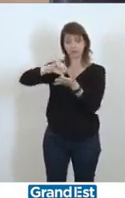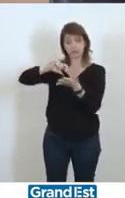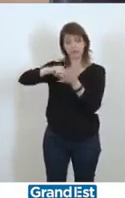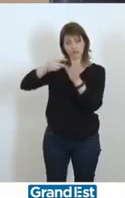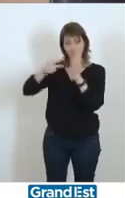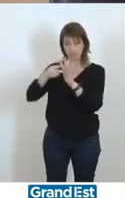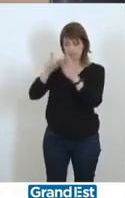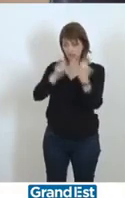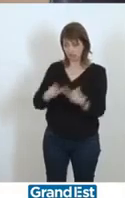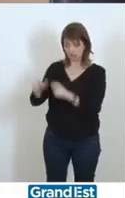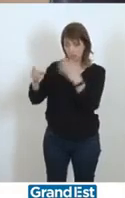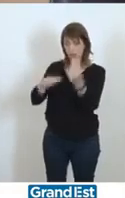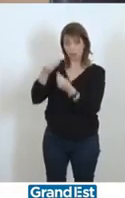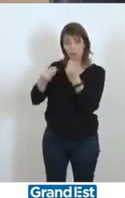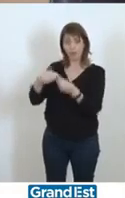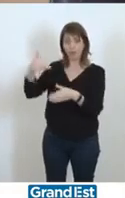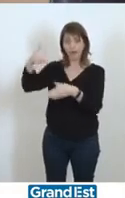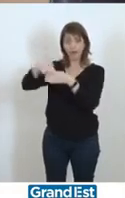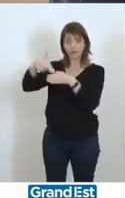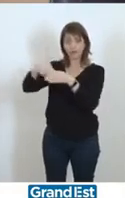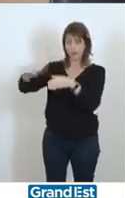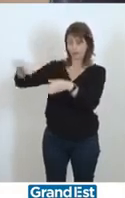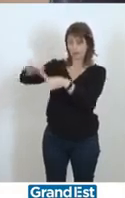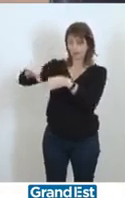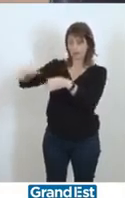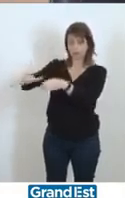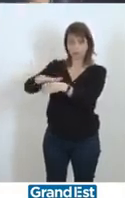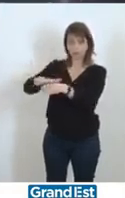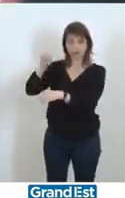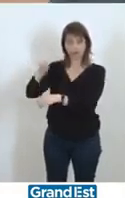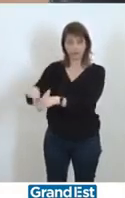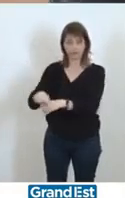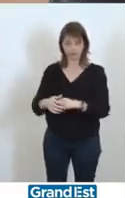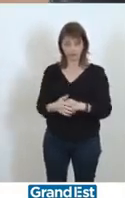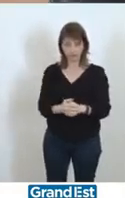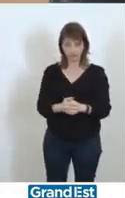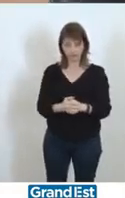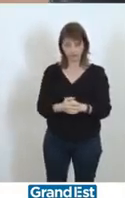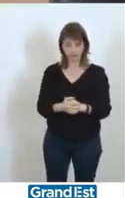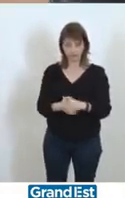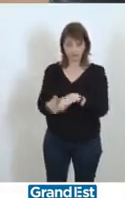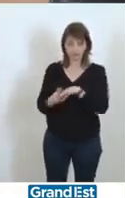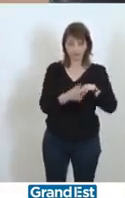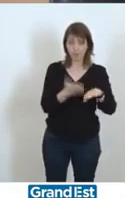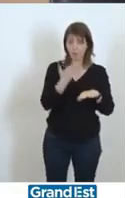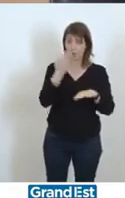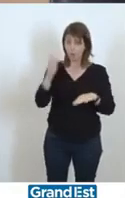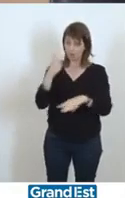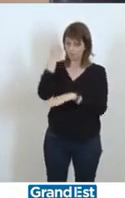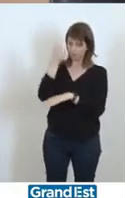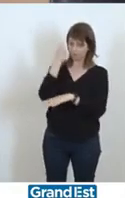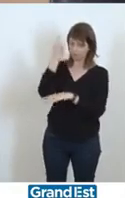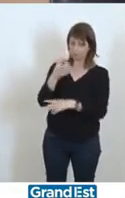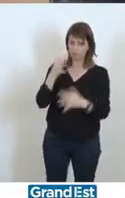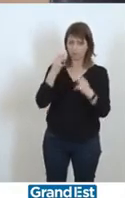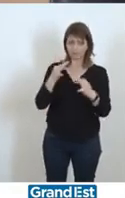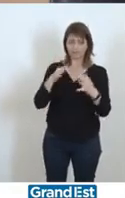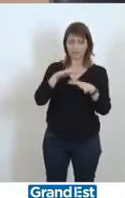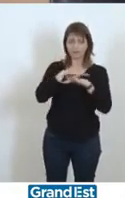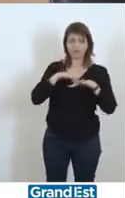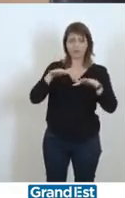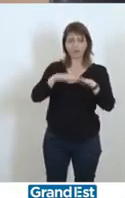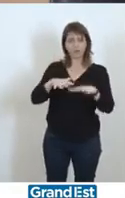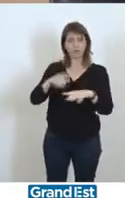pour faire le plein de carburant. Ensuite, se posent quelques interrogations sur la structure même du réseau ferroviaire et